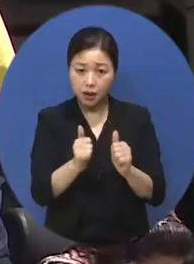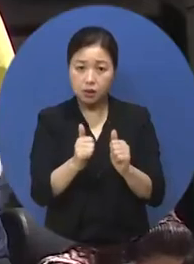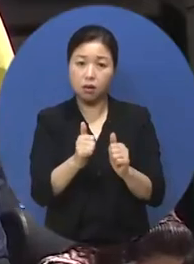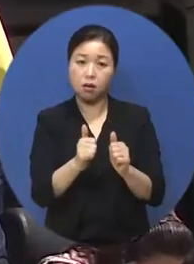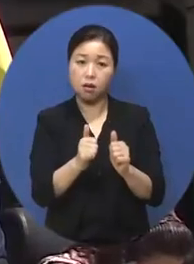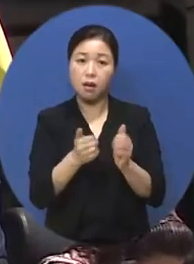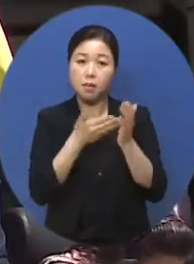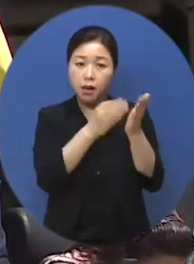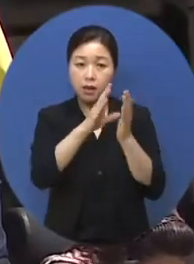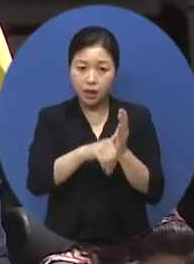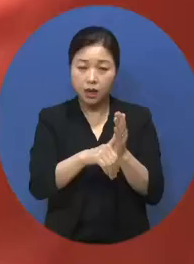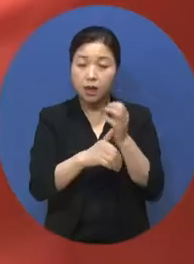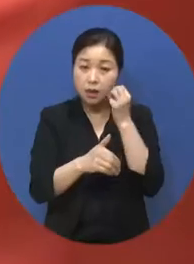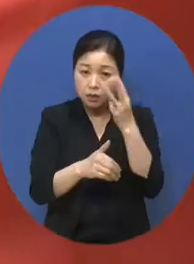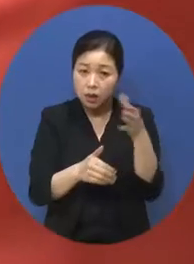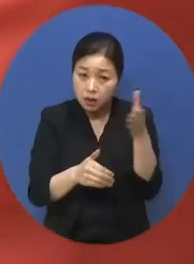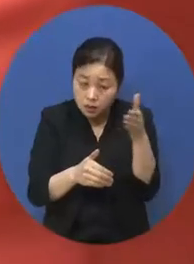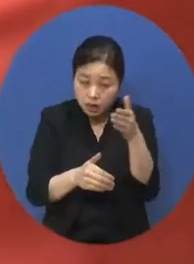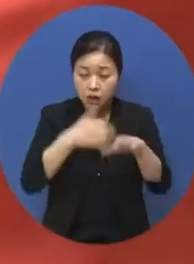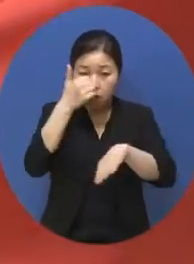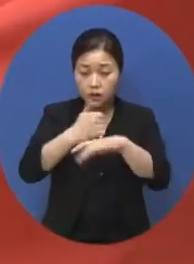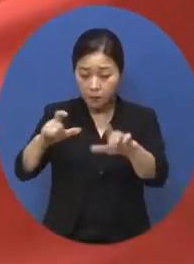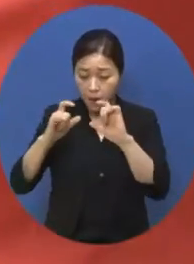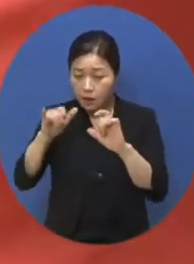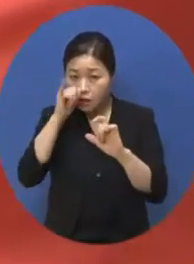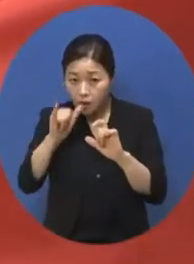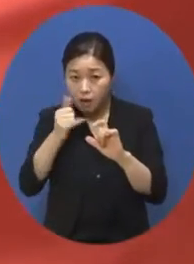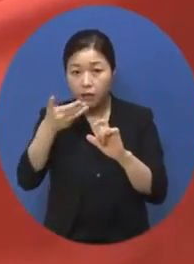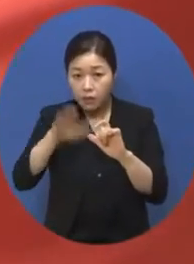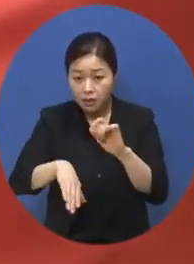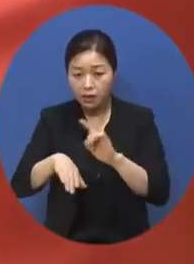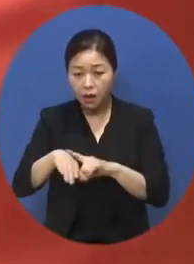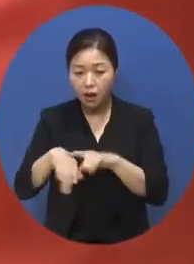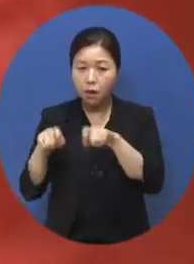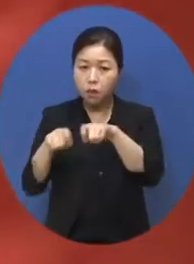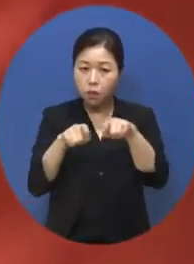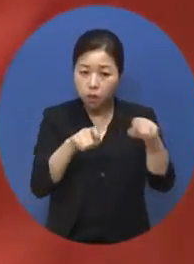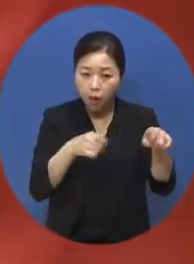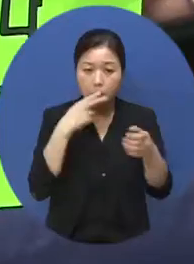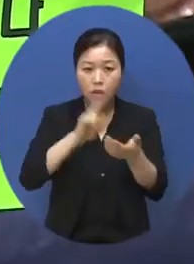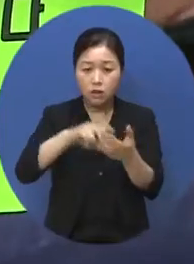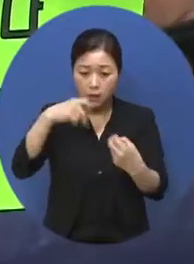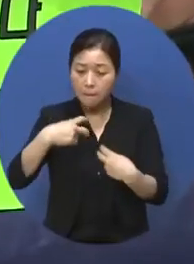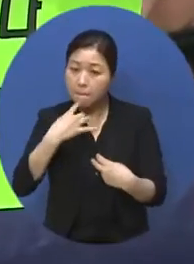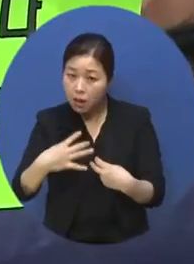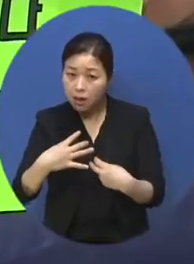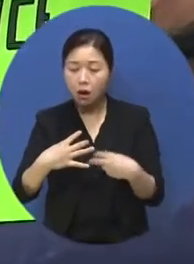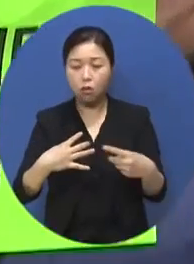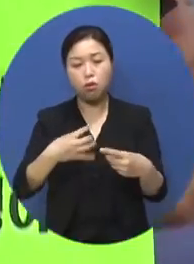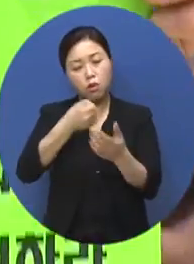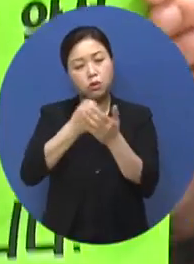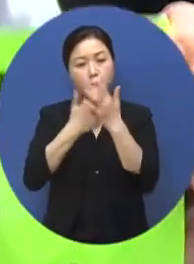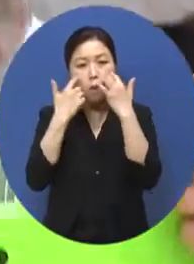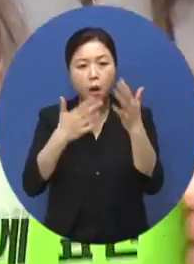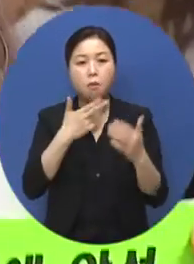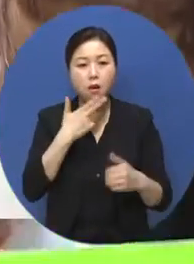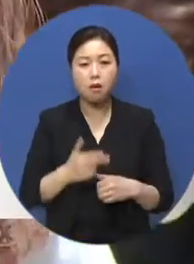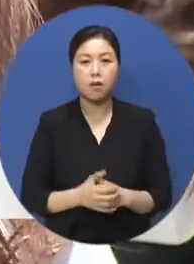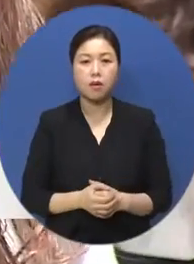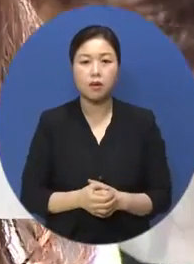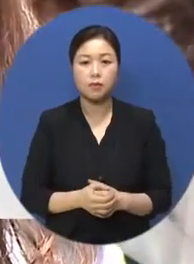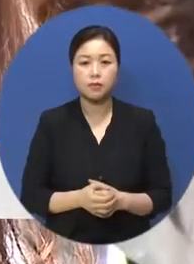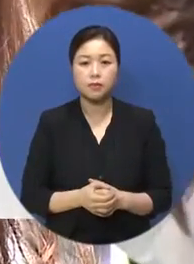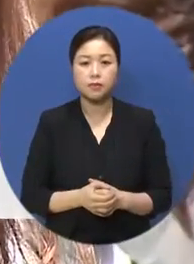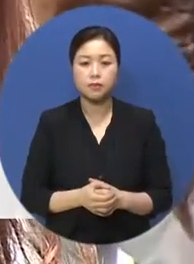통보를 내리도록 하고 있으나 연기 통지서만 보낸 채 제대로 된 결정은 이뤄지지 않는 상황입니다. 특히